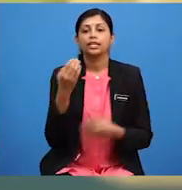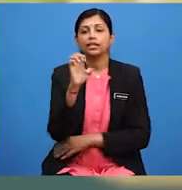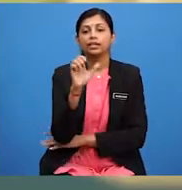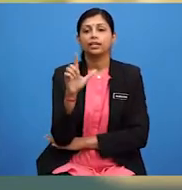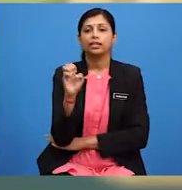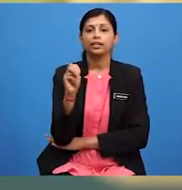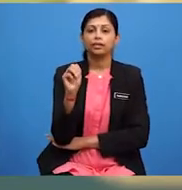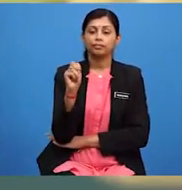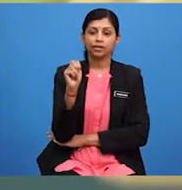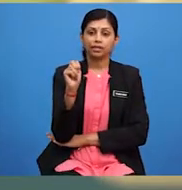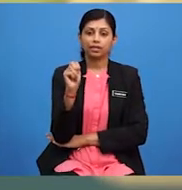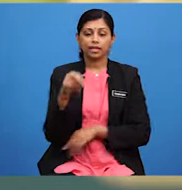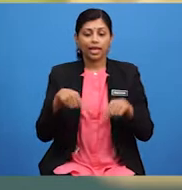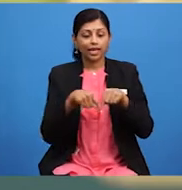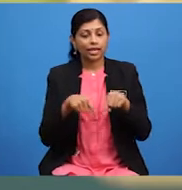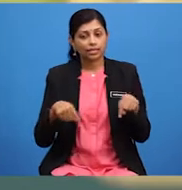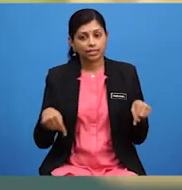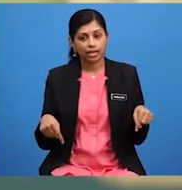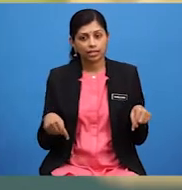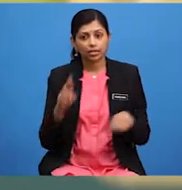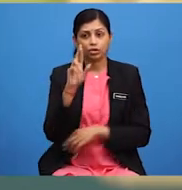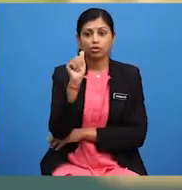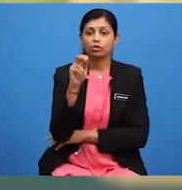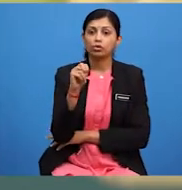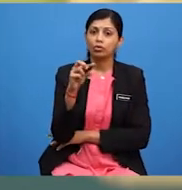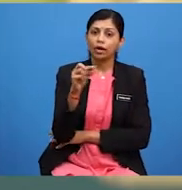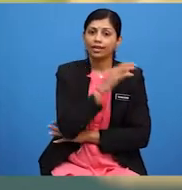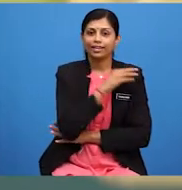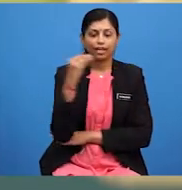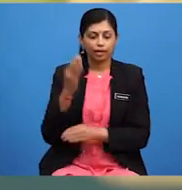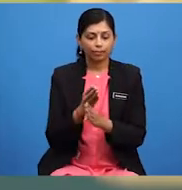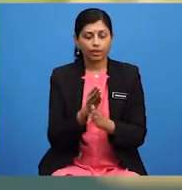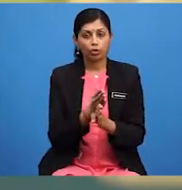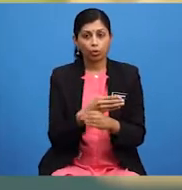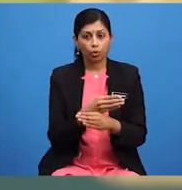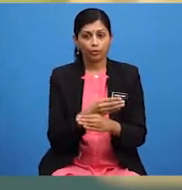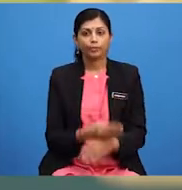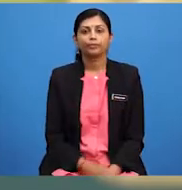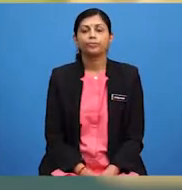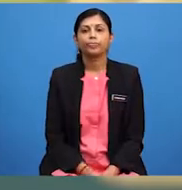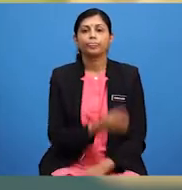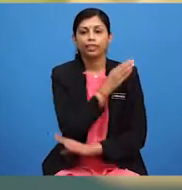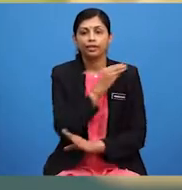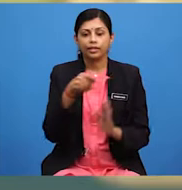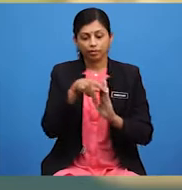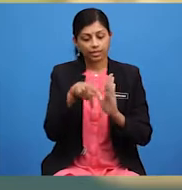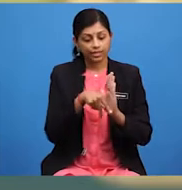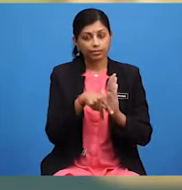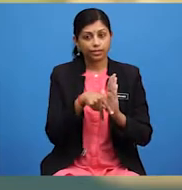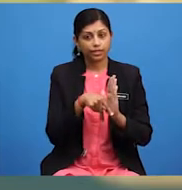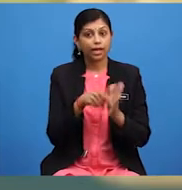reka bentuk iaitu garisan, ruang dan bentuk serta prinsip reka